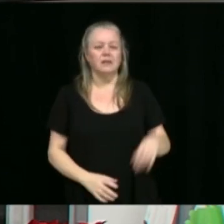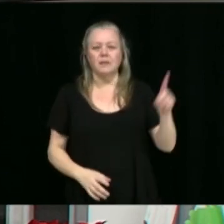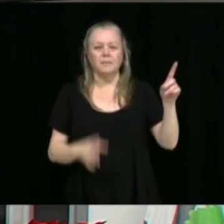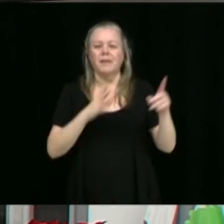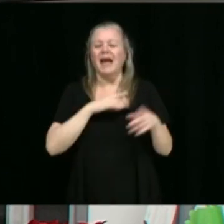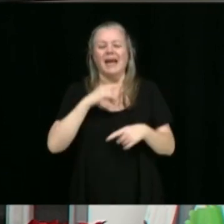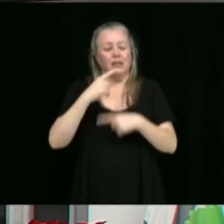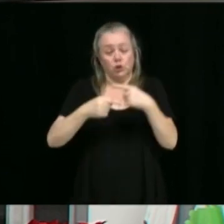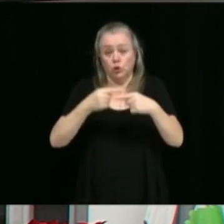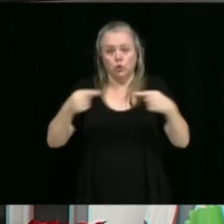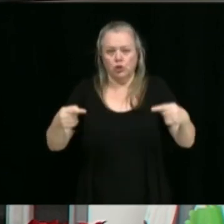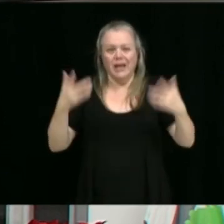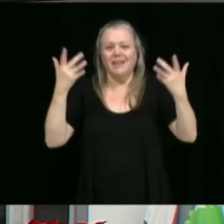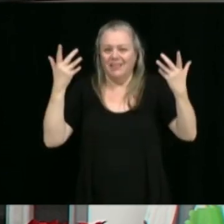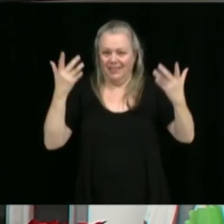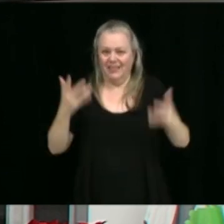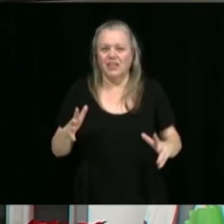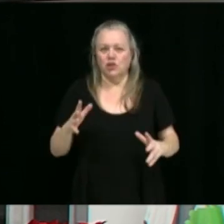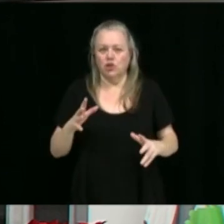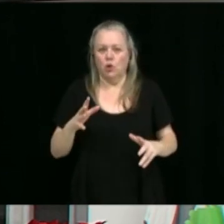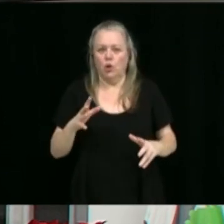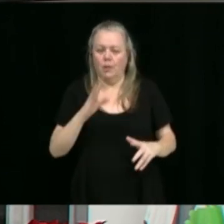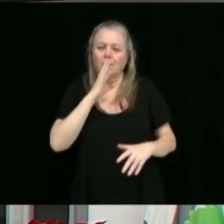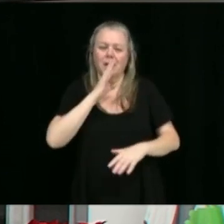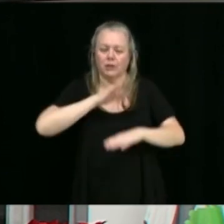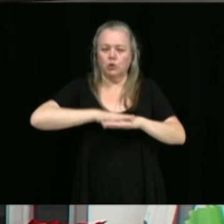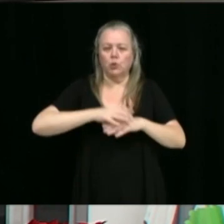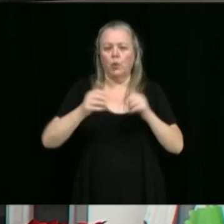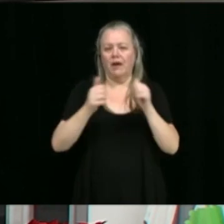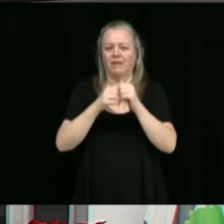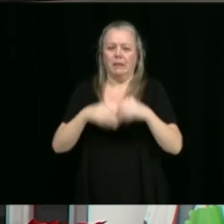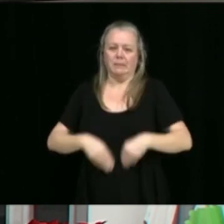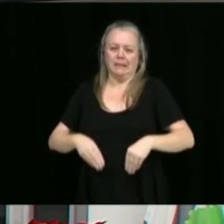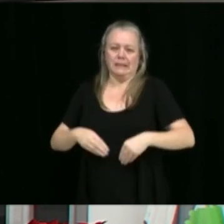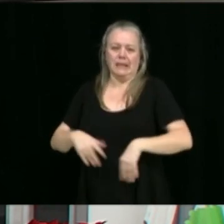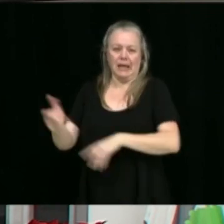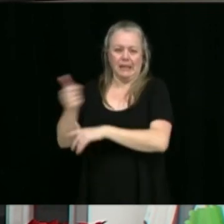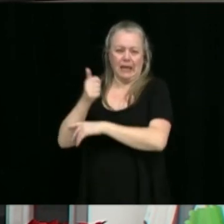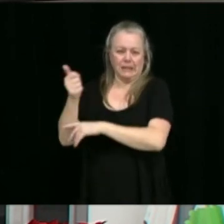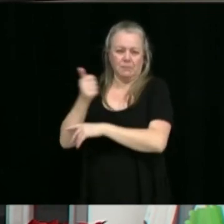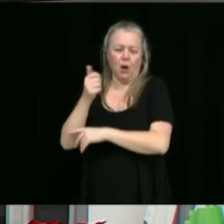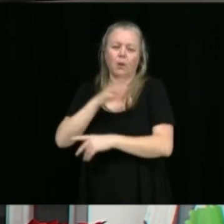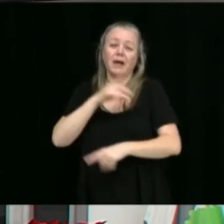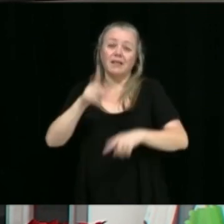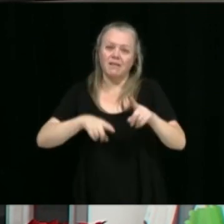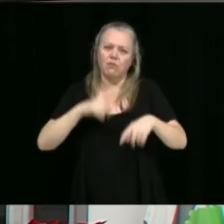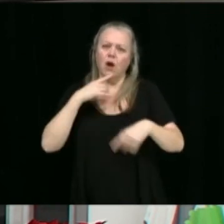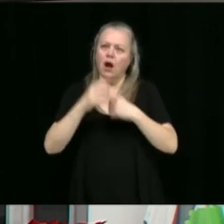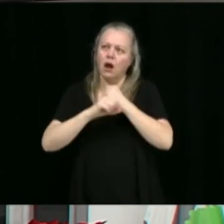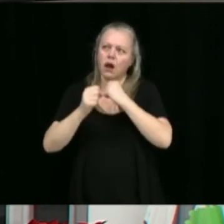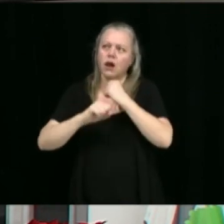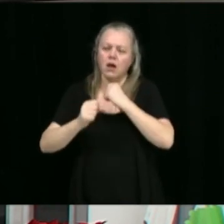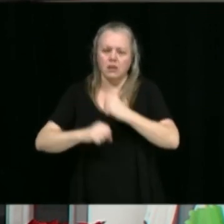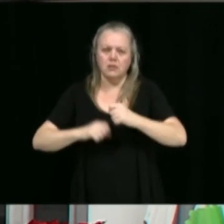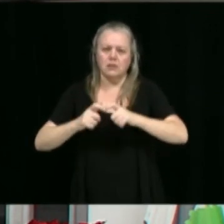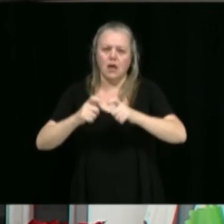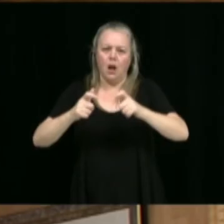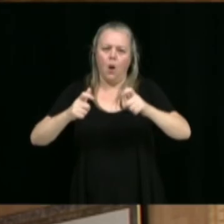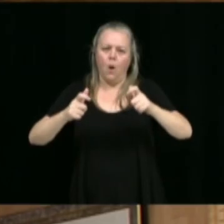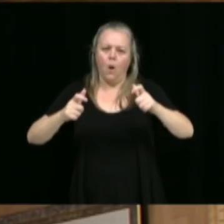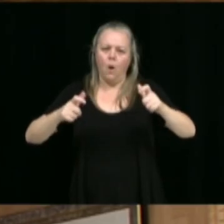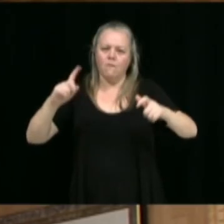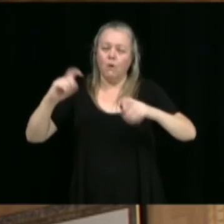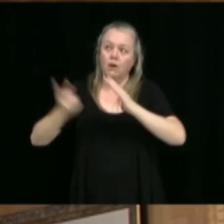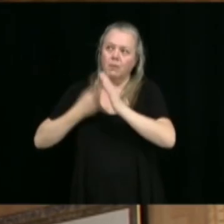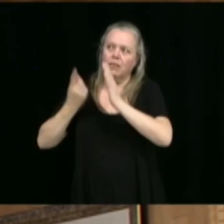fait. Fait que c'est un sujet qui était déjà soulevé avec le ministère des Transports, mais parfois, c'est de longue haleine, puis ça prend plusieurs coups de marteau. Fait